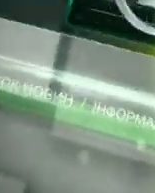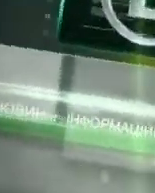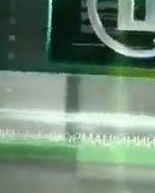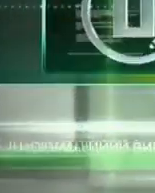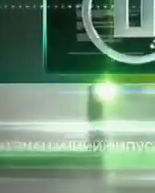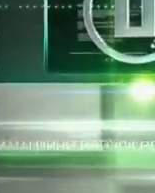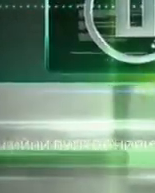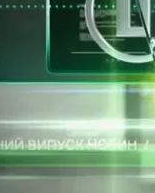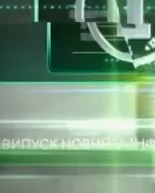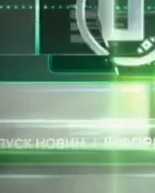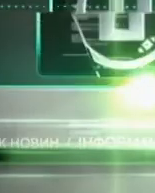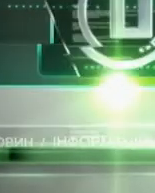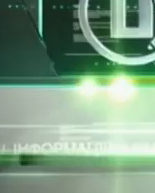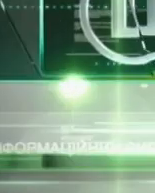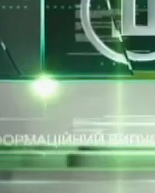Музика